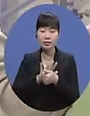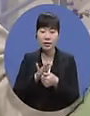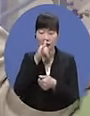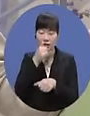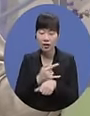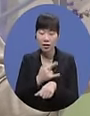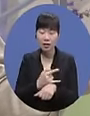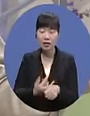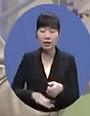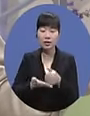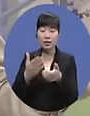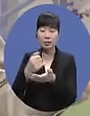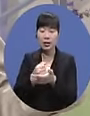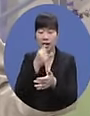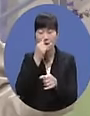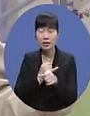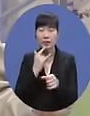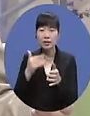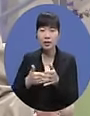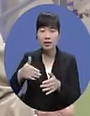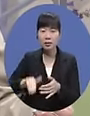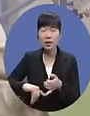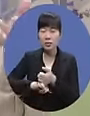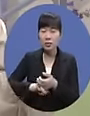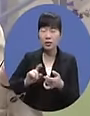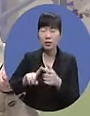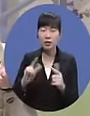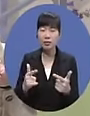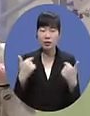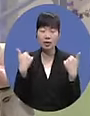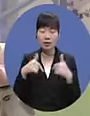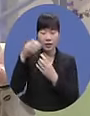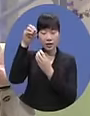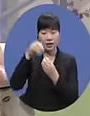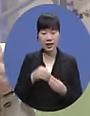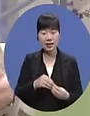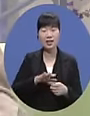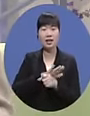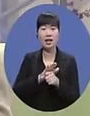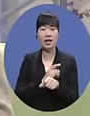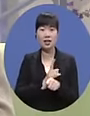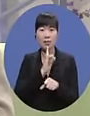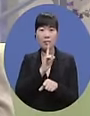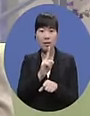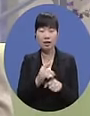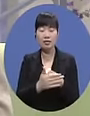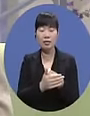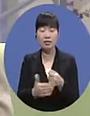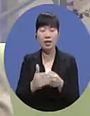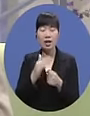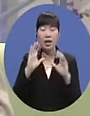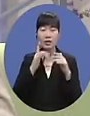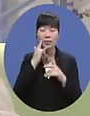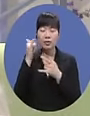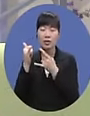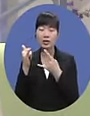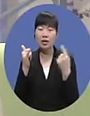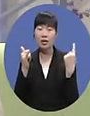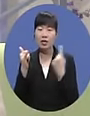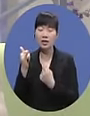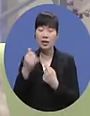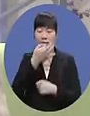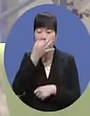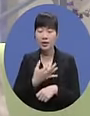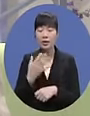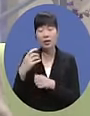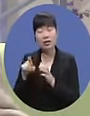배려하고요. 이렇게 칭찬을 받기도 하지만 사실은 꼭 그렇진 않아요. 우리 늘 내리사랑이라고 하잖아요. 그렇죠. 그러니까 아이들은 부모한테 힘들 때는 와서 확 기댈